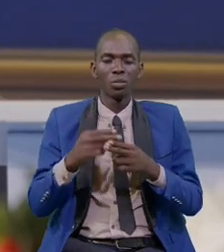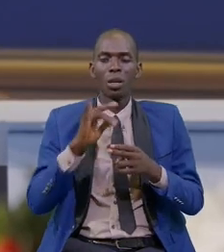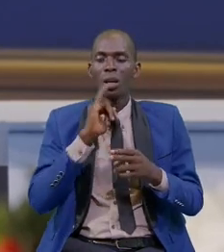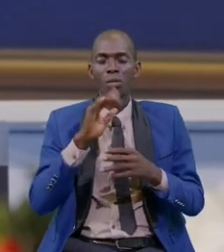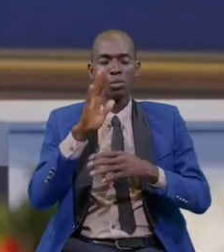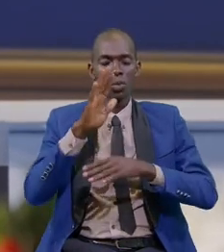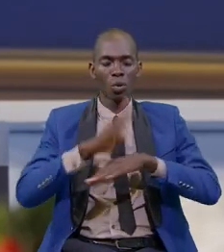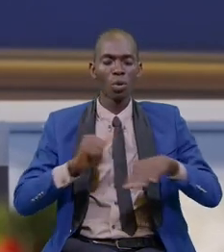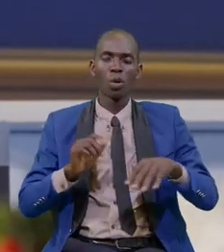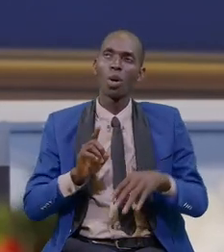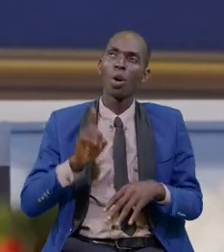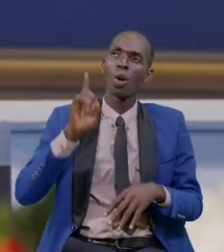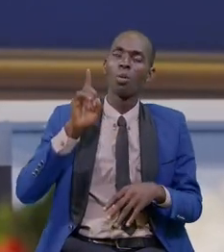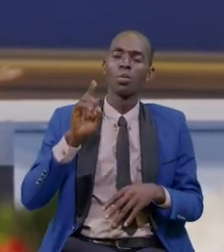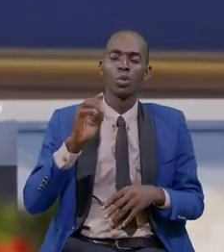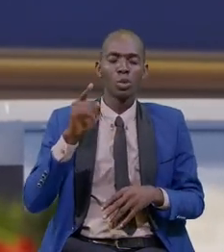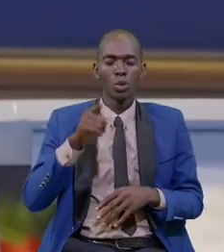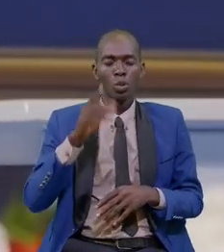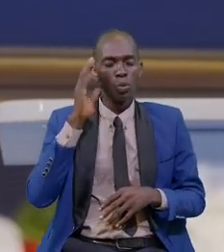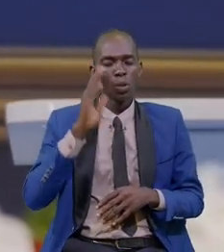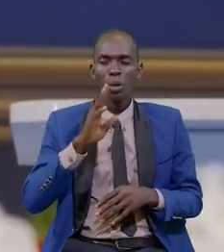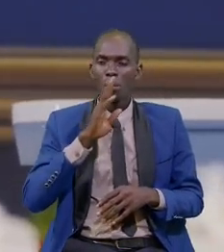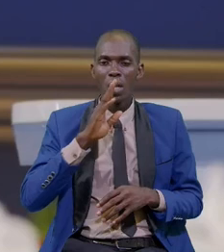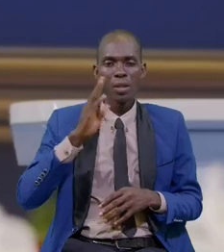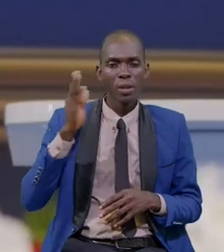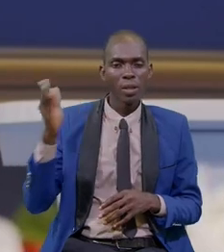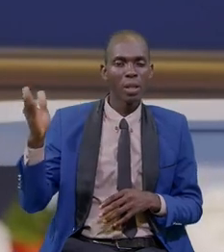serez là-bas. Vous serez là-bas.